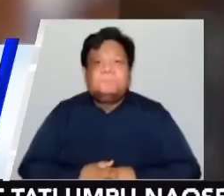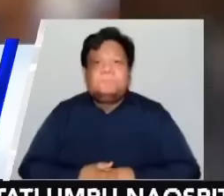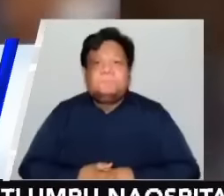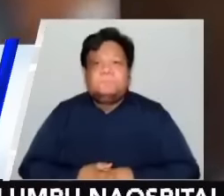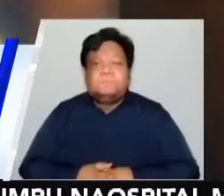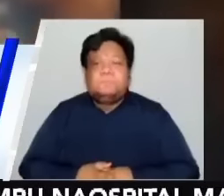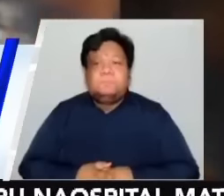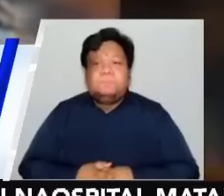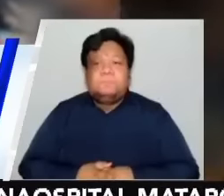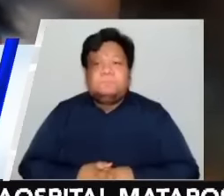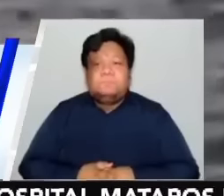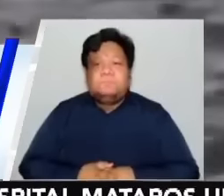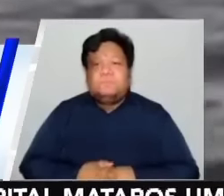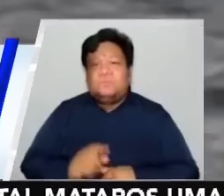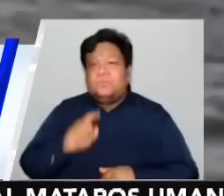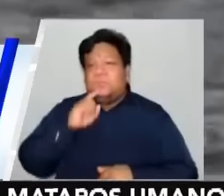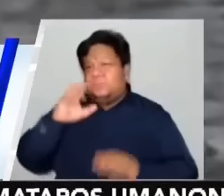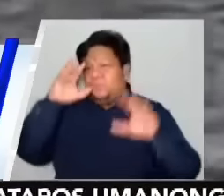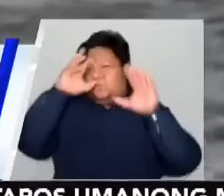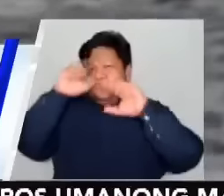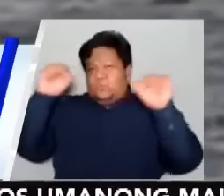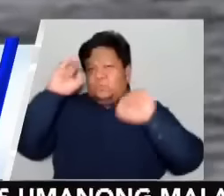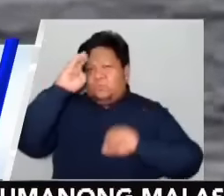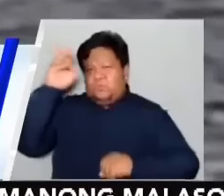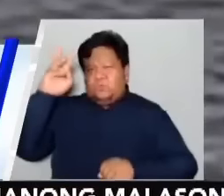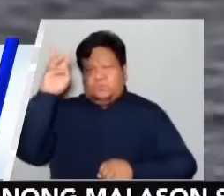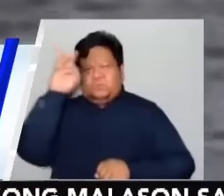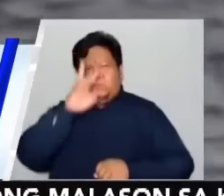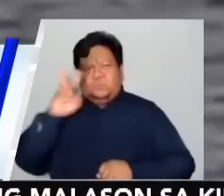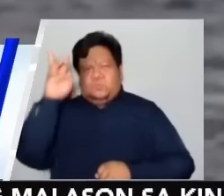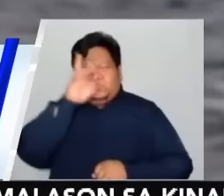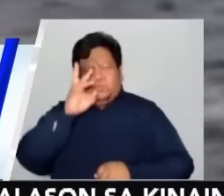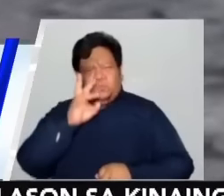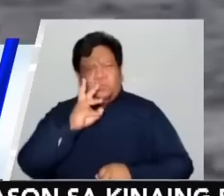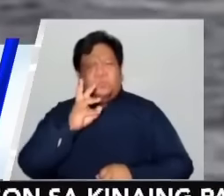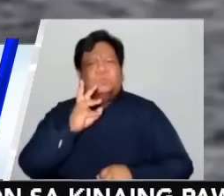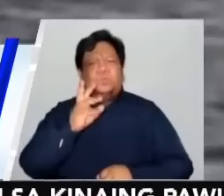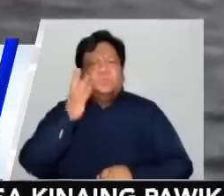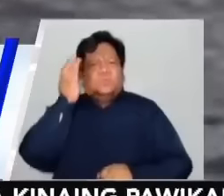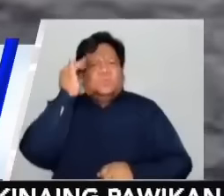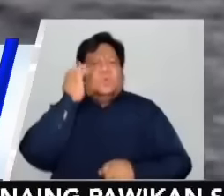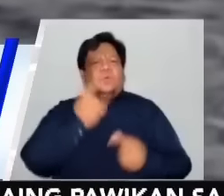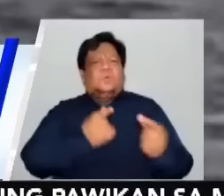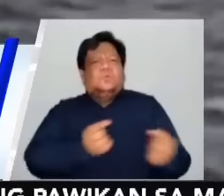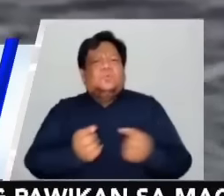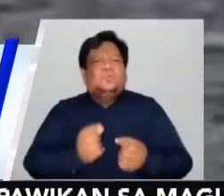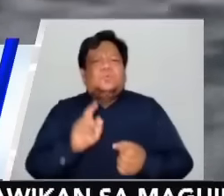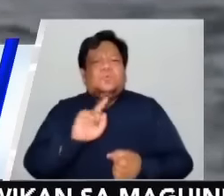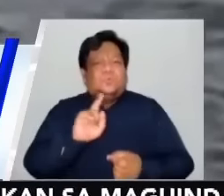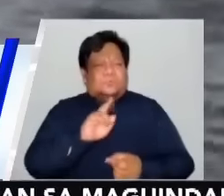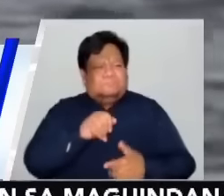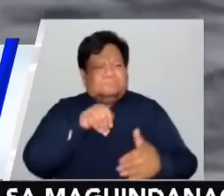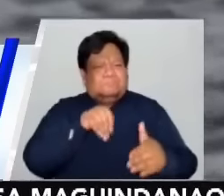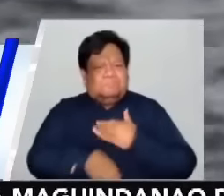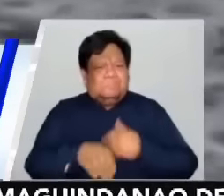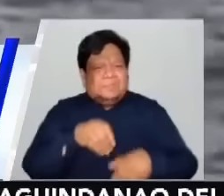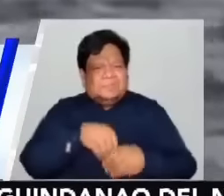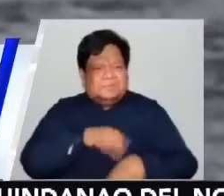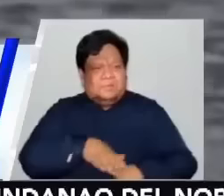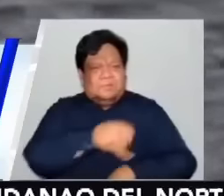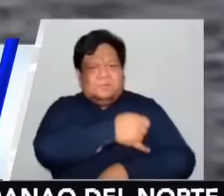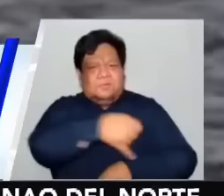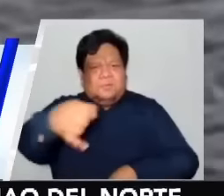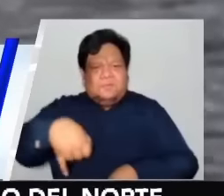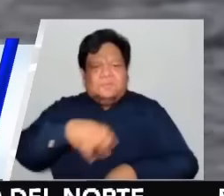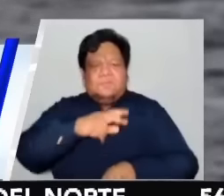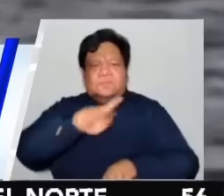Ikinabahala ni Pangulong Marcos ang anyay panibagong panghimasok sa ating EEZ. Pero paglilinaw ng National